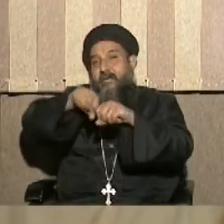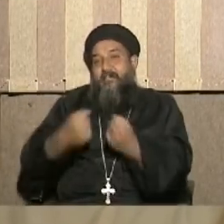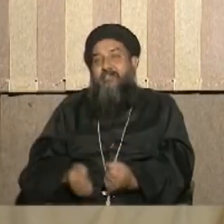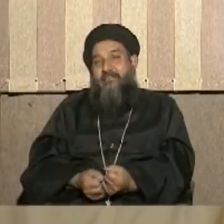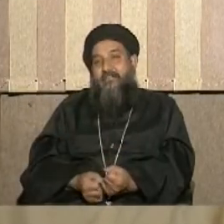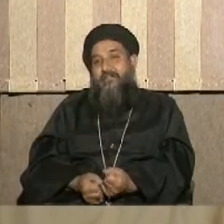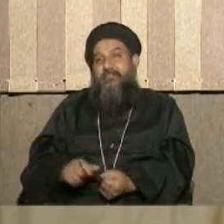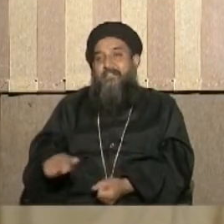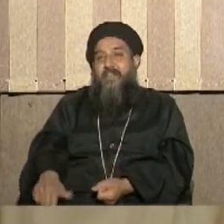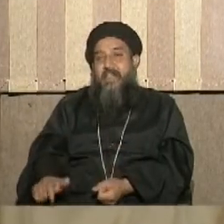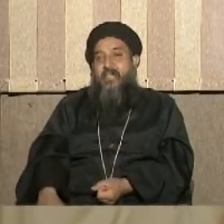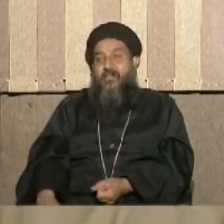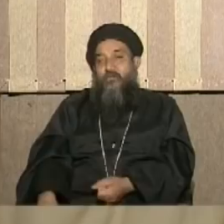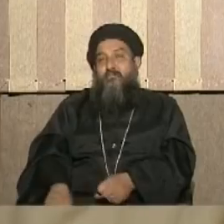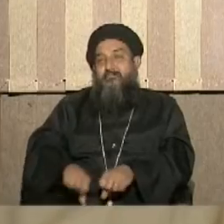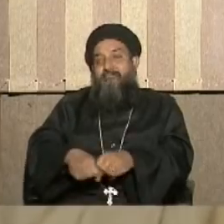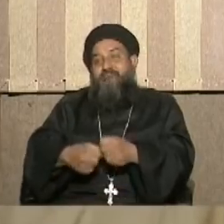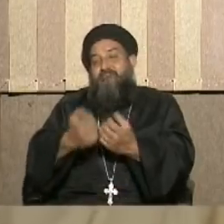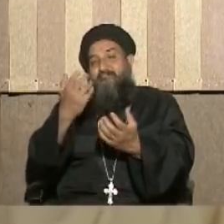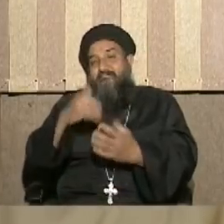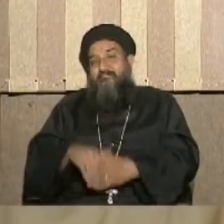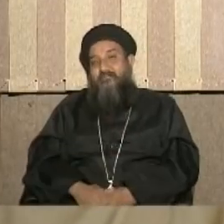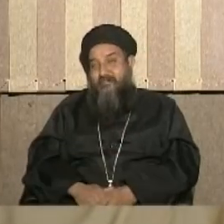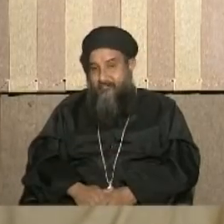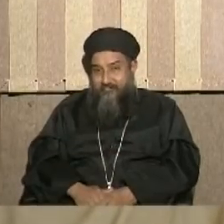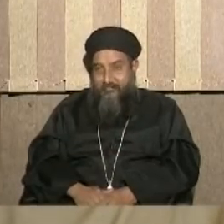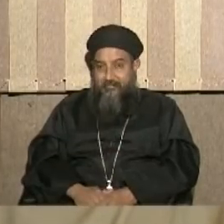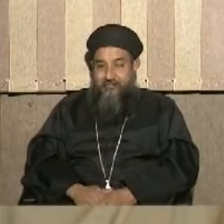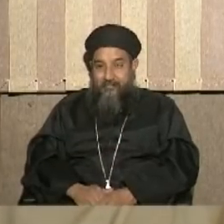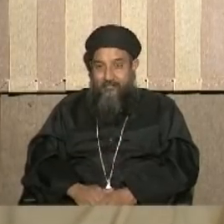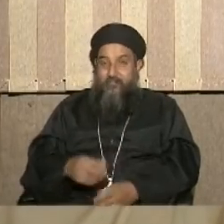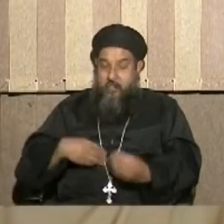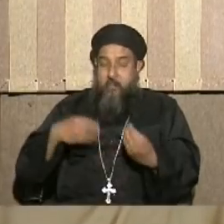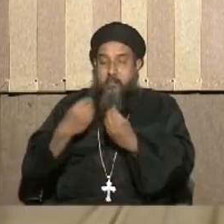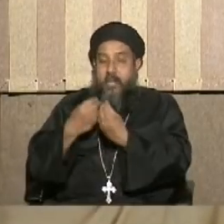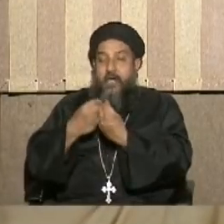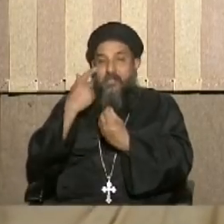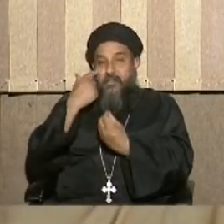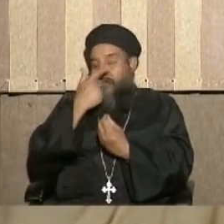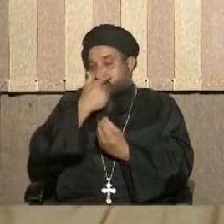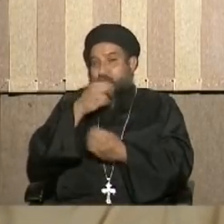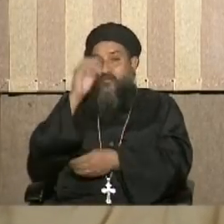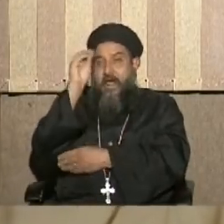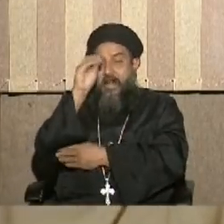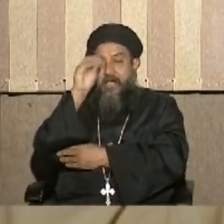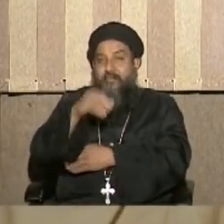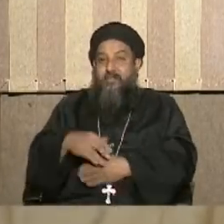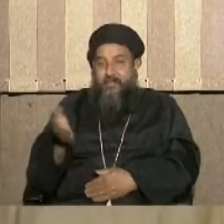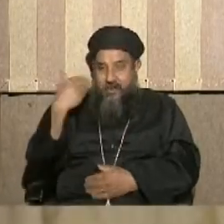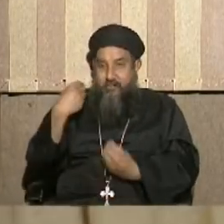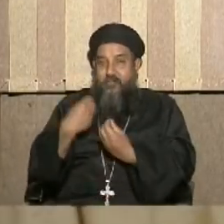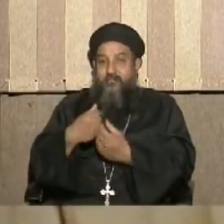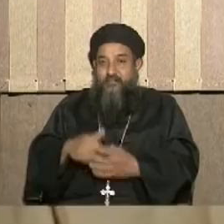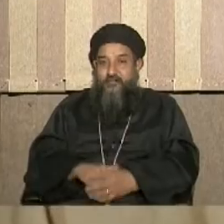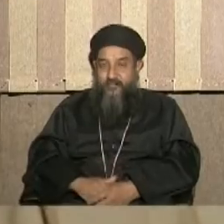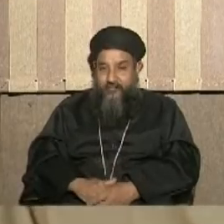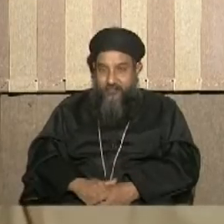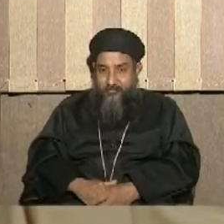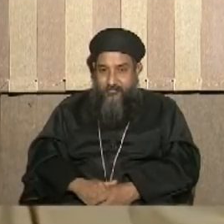رجله. معلش يا عم سمعان، معلش ما تزعلش، احنا هنيجي معاك وهنشوف الجمل، يلا بينا.